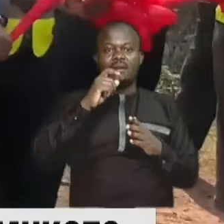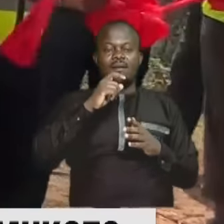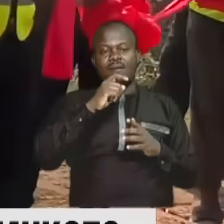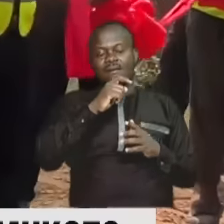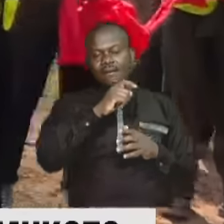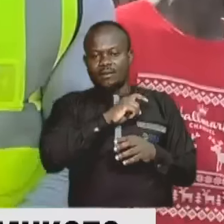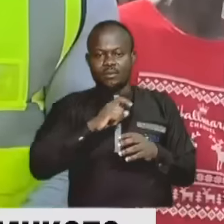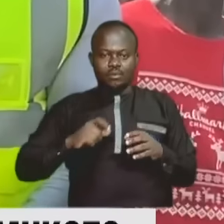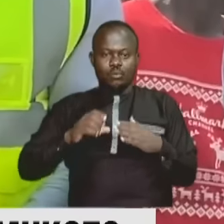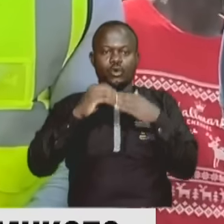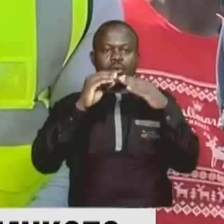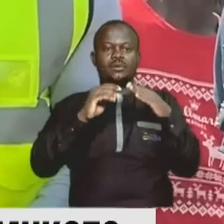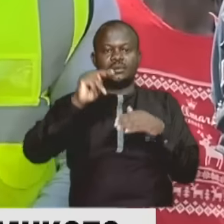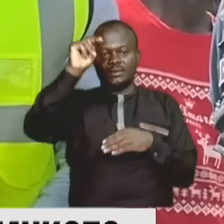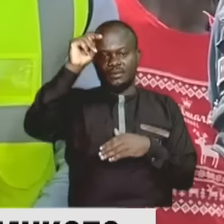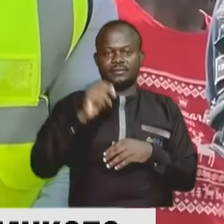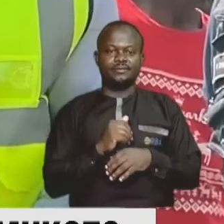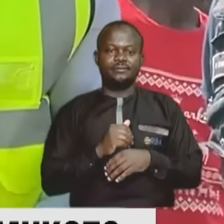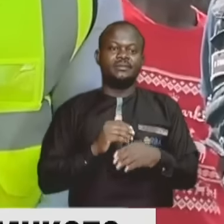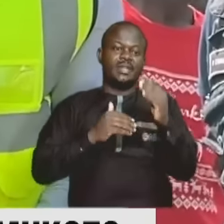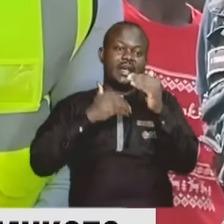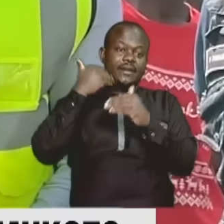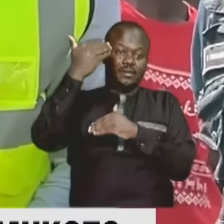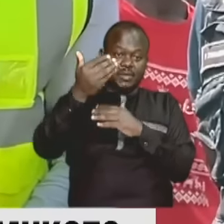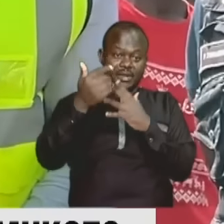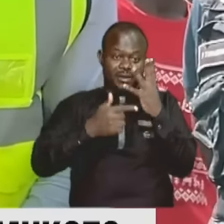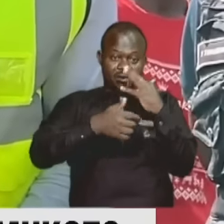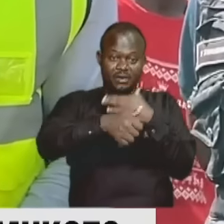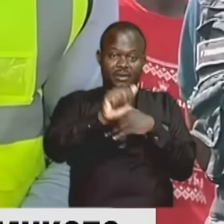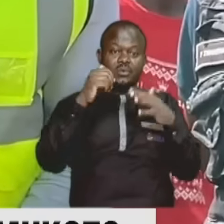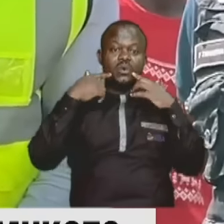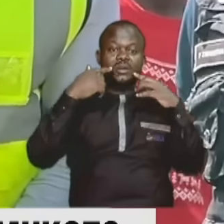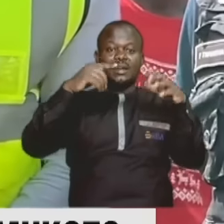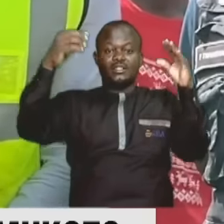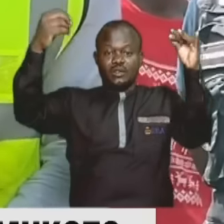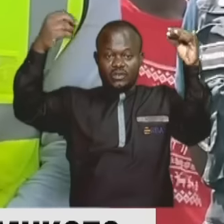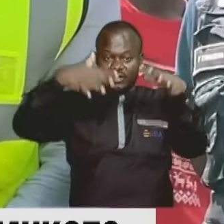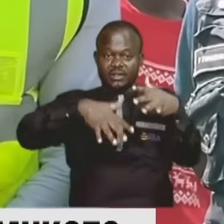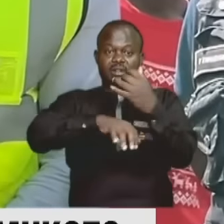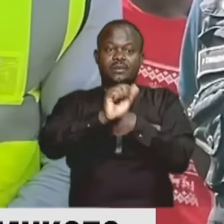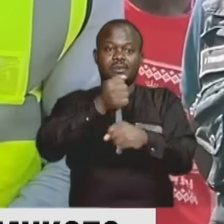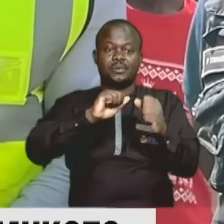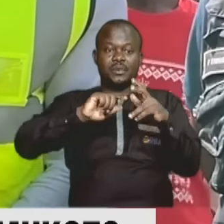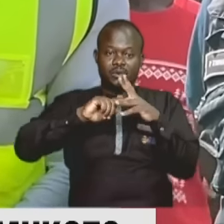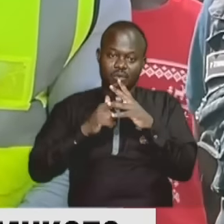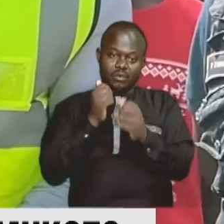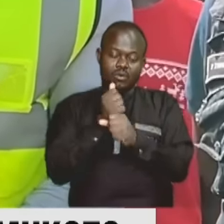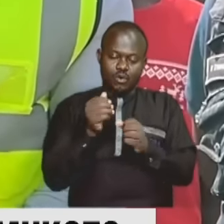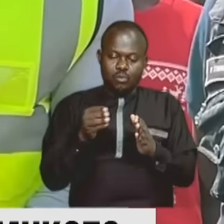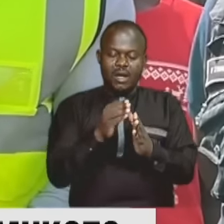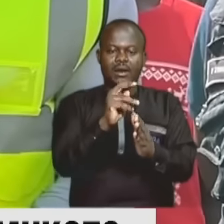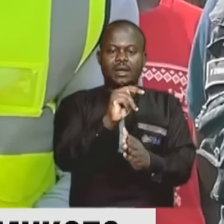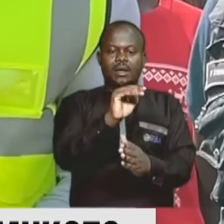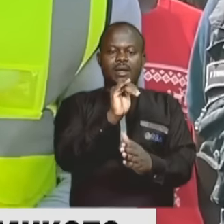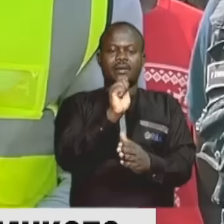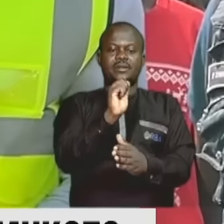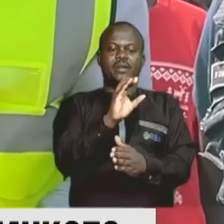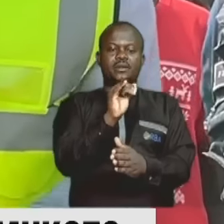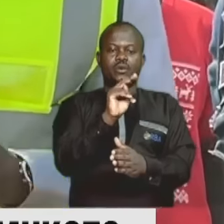Gahunde Maurice. Hanyuma y'ibyo rero nkaba ntangaje ku mugaragaro ko ibi bikorwa byo kubaka umuhanda nyacyonga mukoto bitangiye